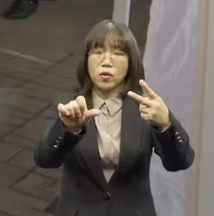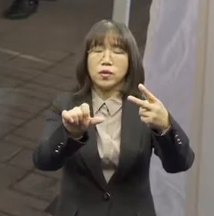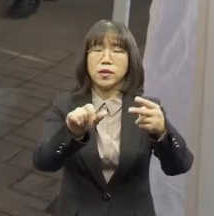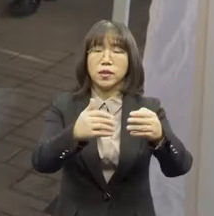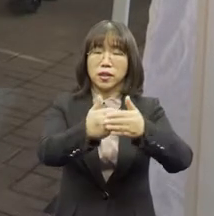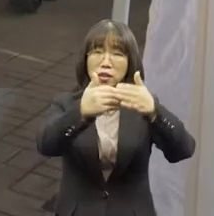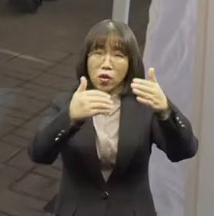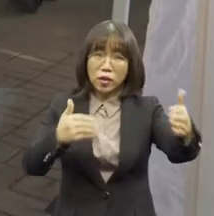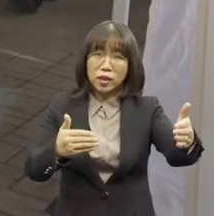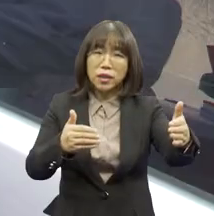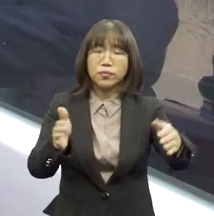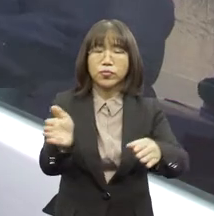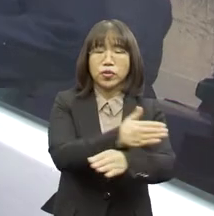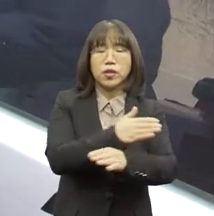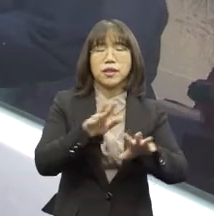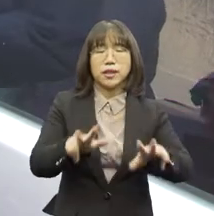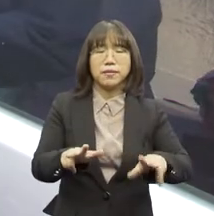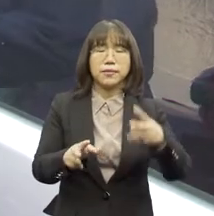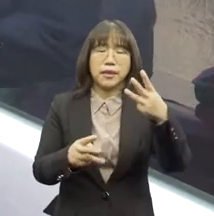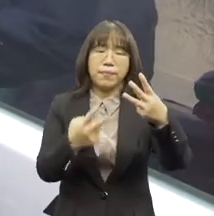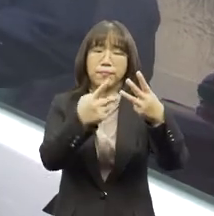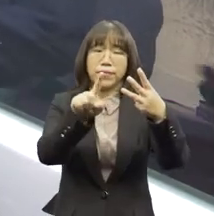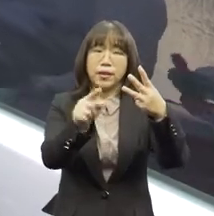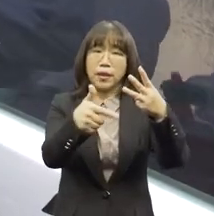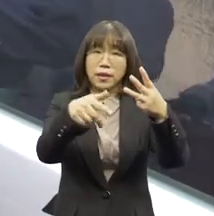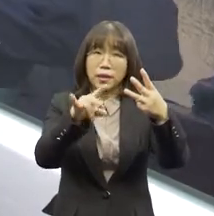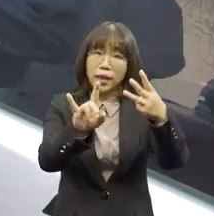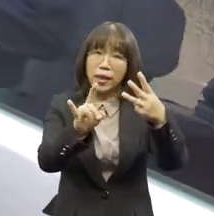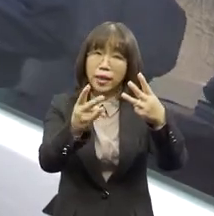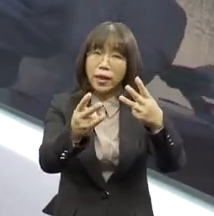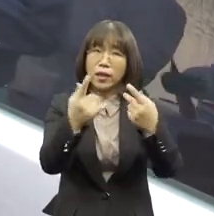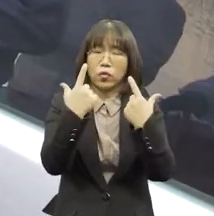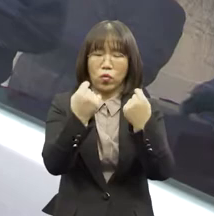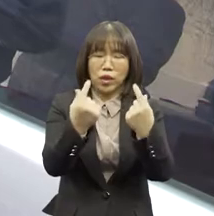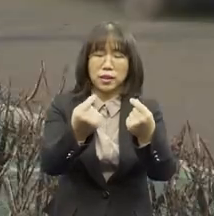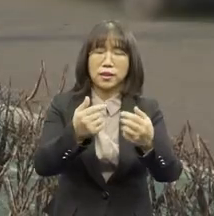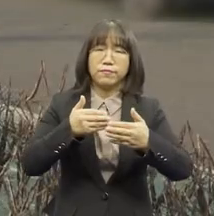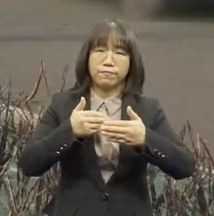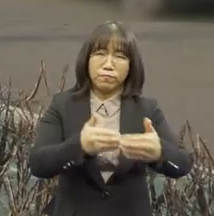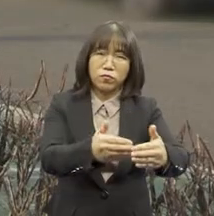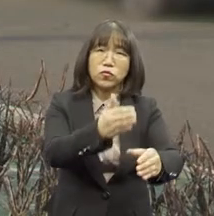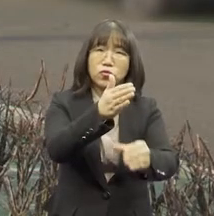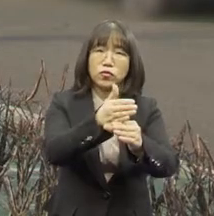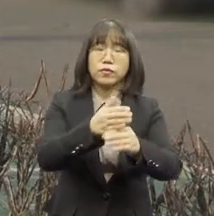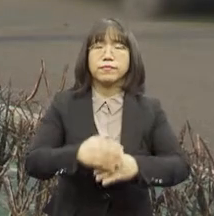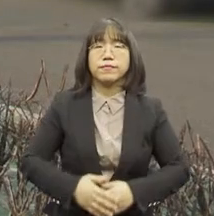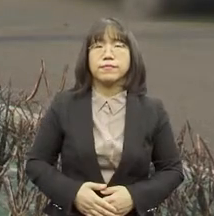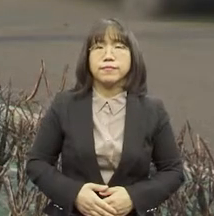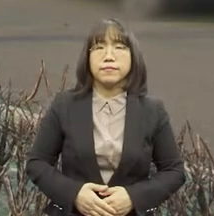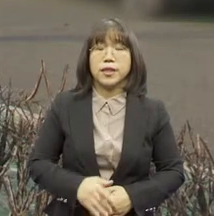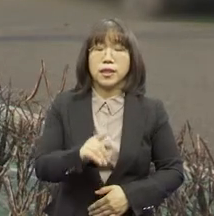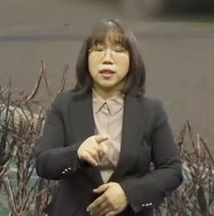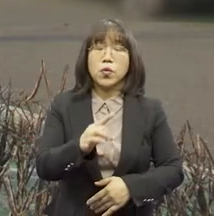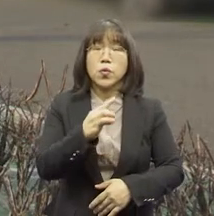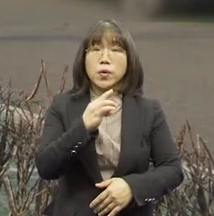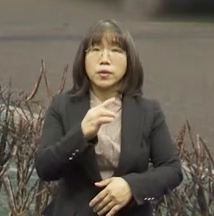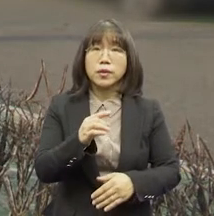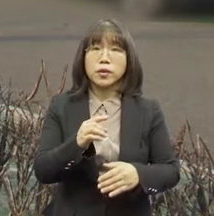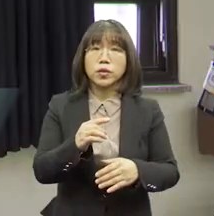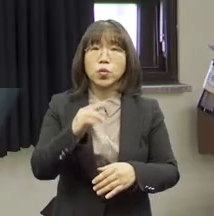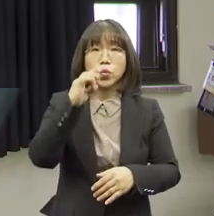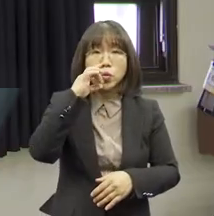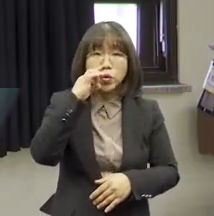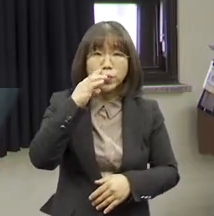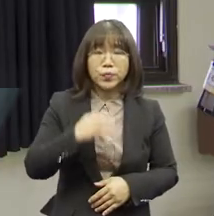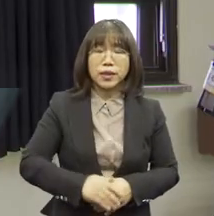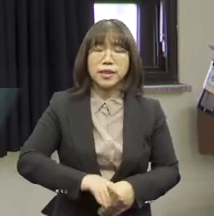9 시설 관리와 대응에 있어 3단계의 준하는 선제적인 방역대책 을 추진하고 있습니다 이밖에도 자세한 사항은